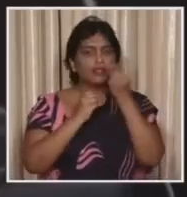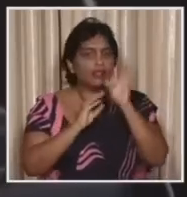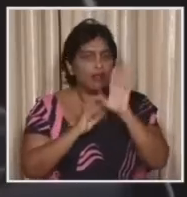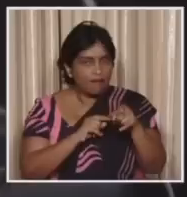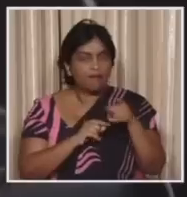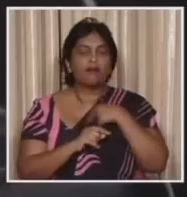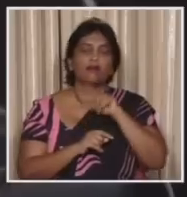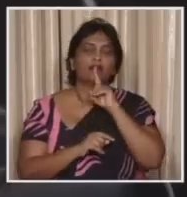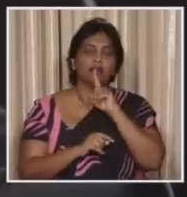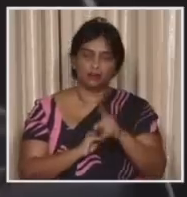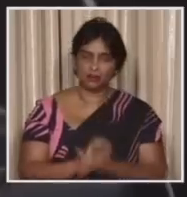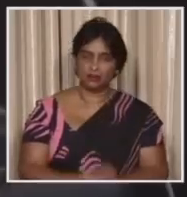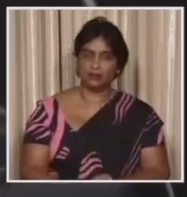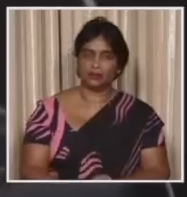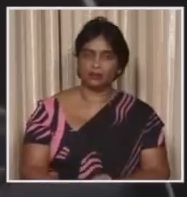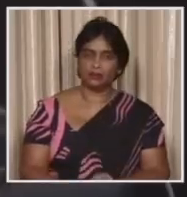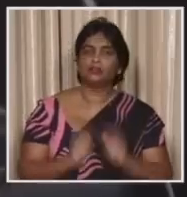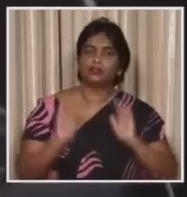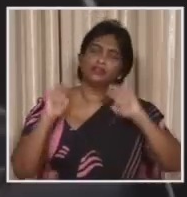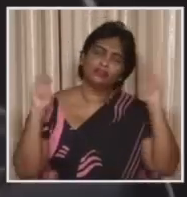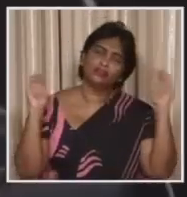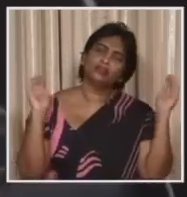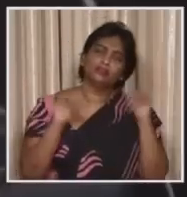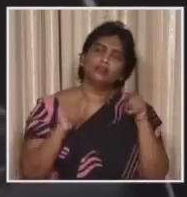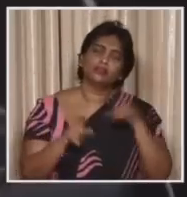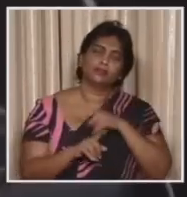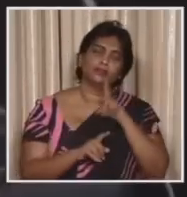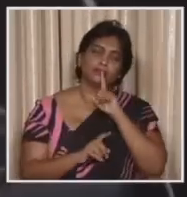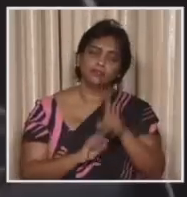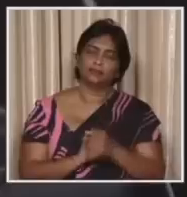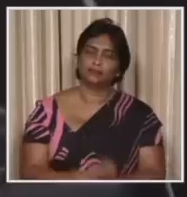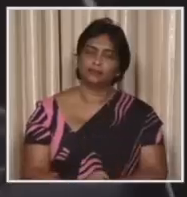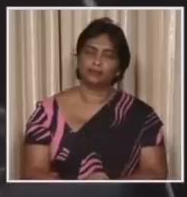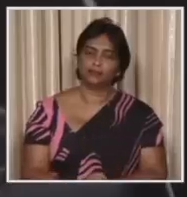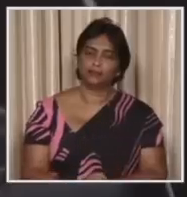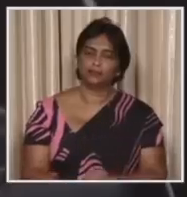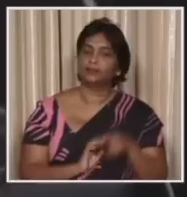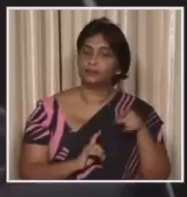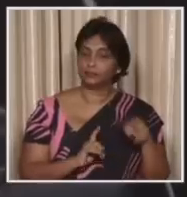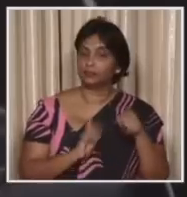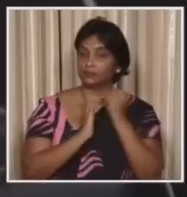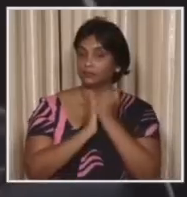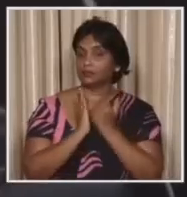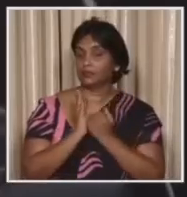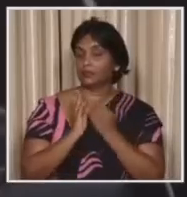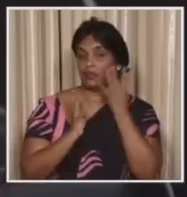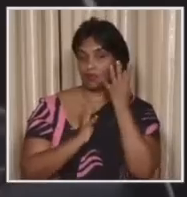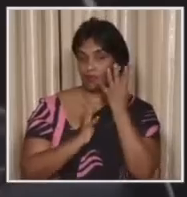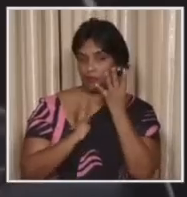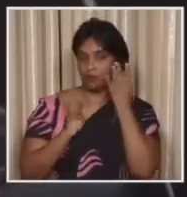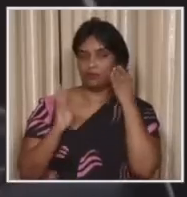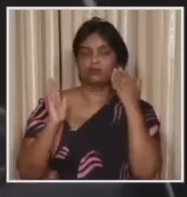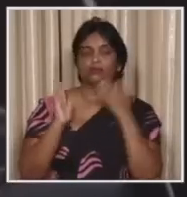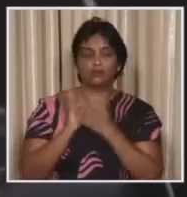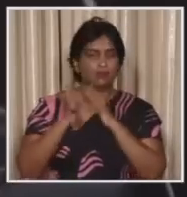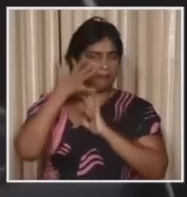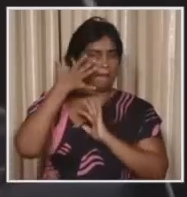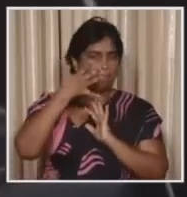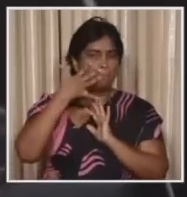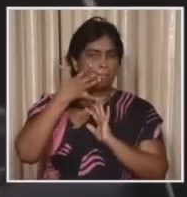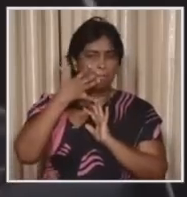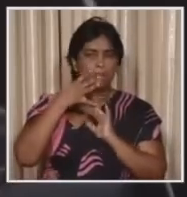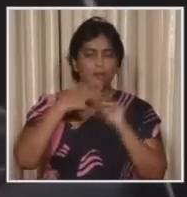ahanne sankshiptayak hadiyata man me prashne kiwwe Mega karunu hatarak kaya itu ya ane, karunu pahak kaya itu ya